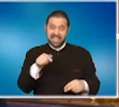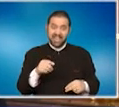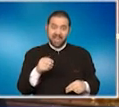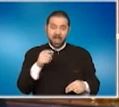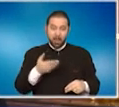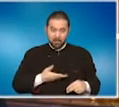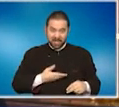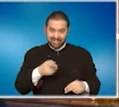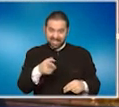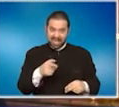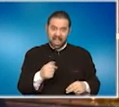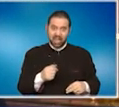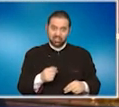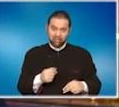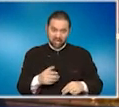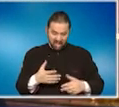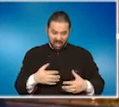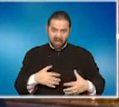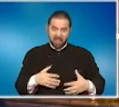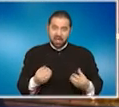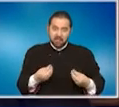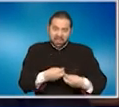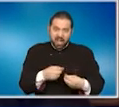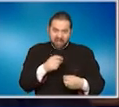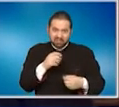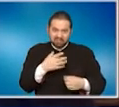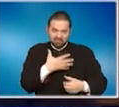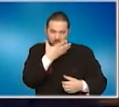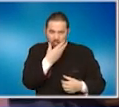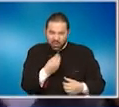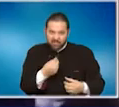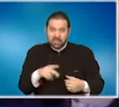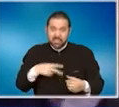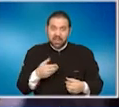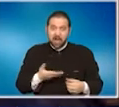minunile și nici nu vor să fie cunoscuți ca făcători de minuni. Chiar